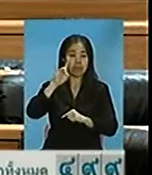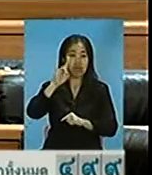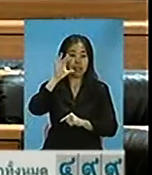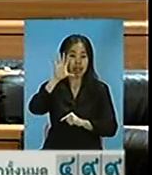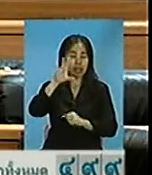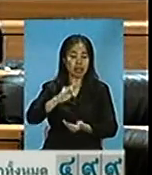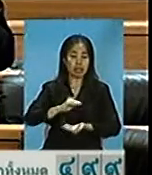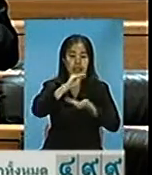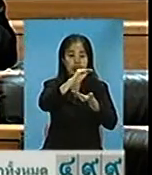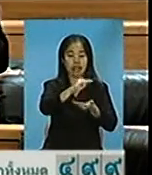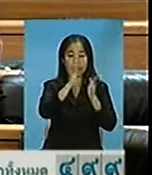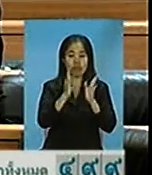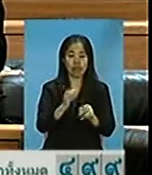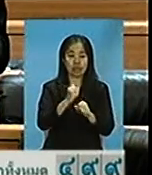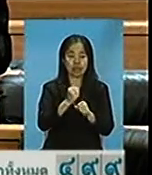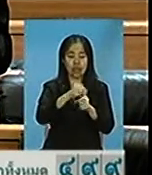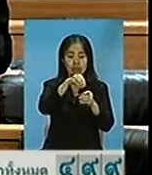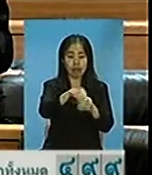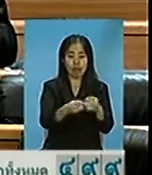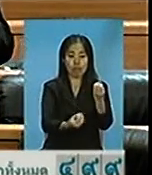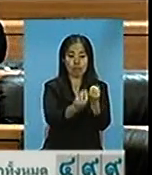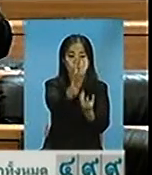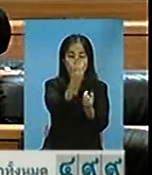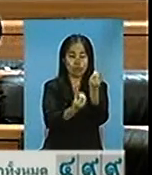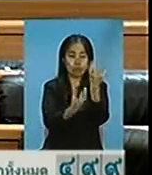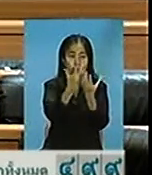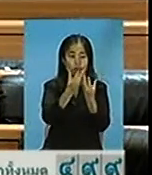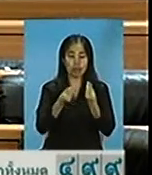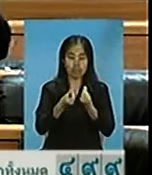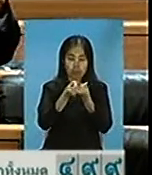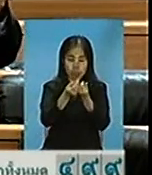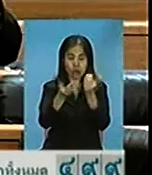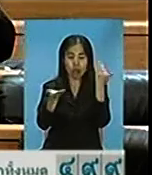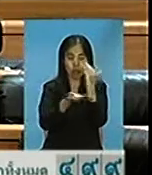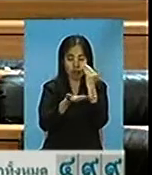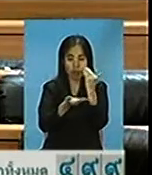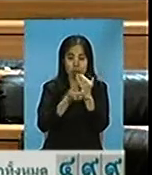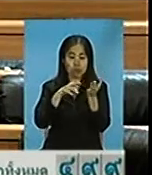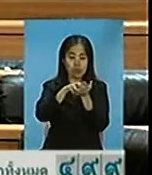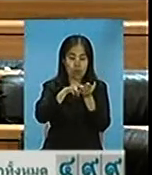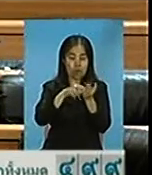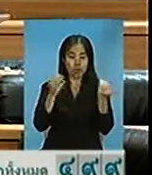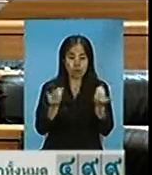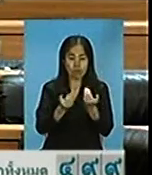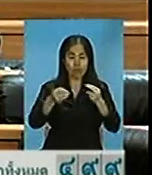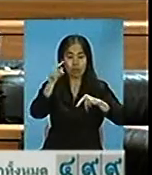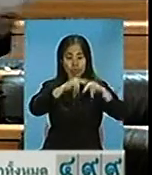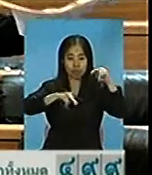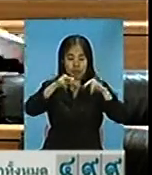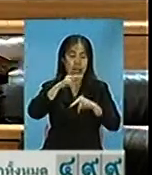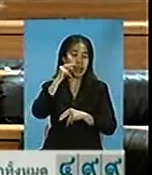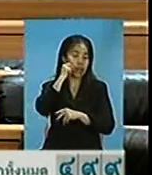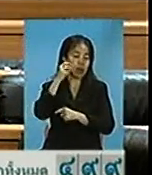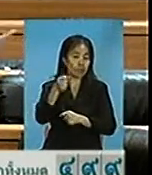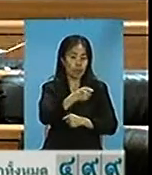ษตรกรไปในการปลูกแทนค่าปุ๋ยบ้างค่าต้นกล้าบ้างค่าดูแลสวนบ้างให้เกษตรกรเล